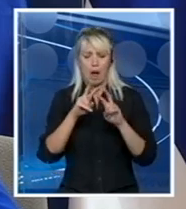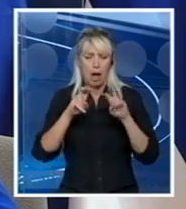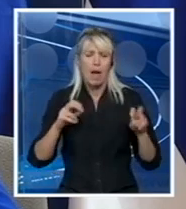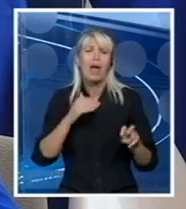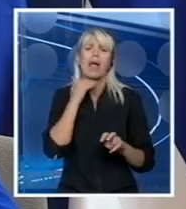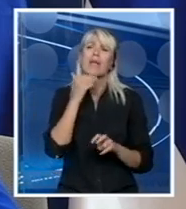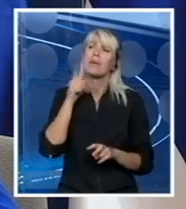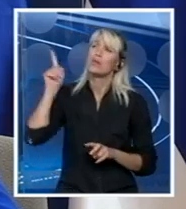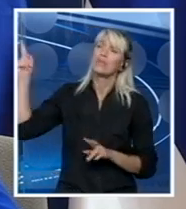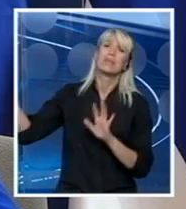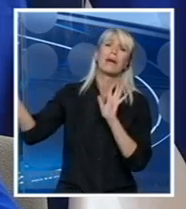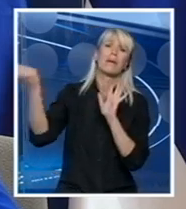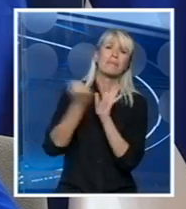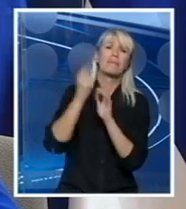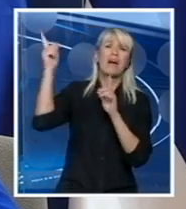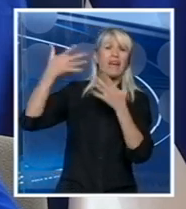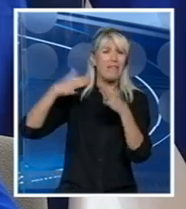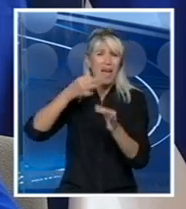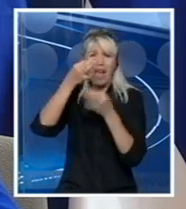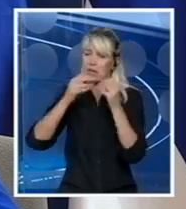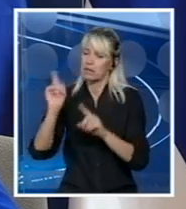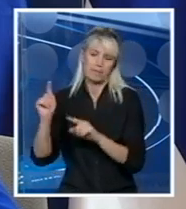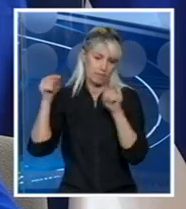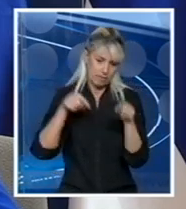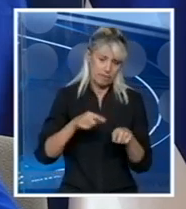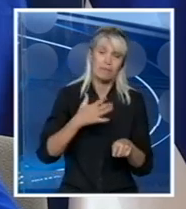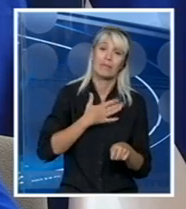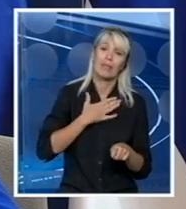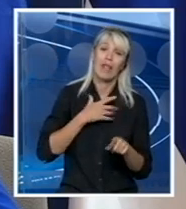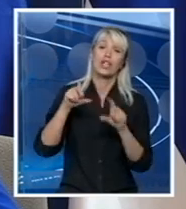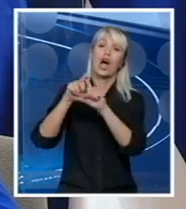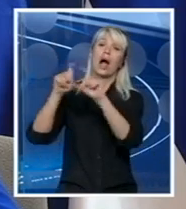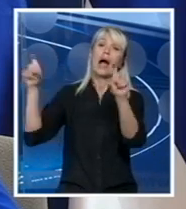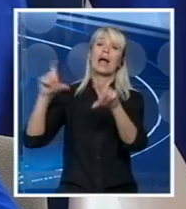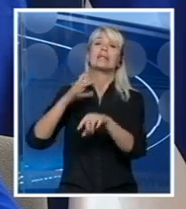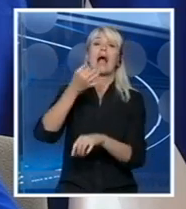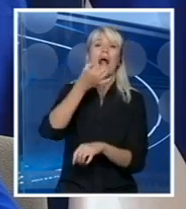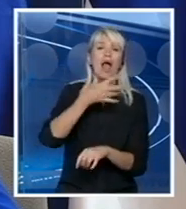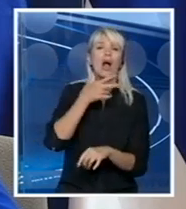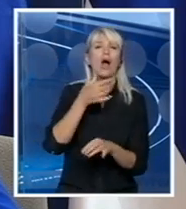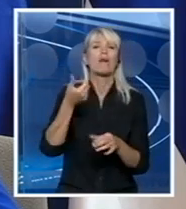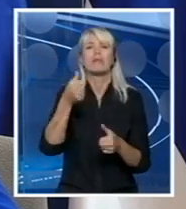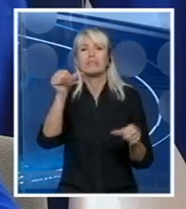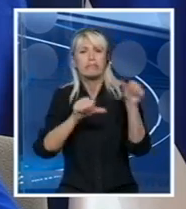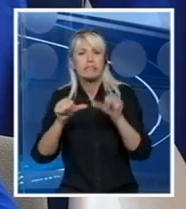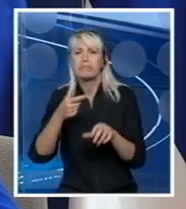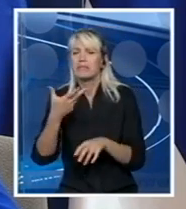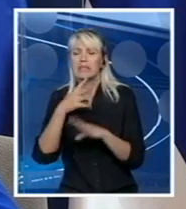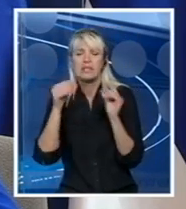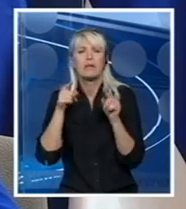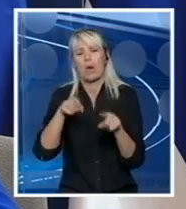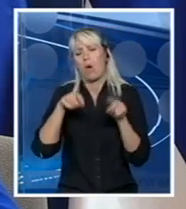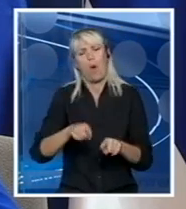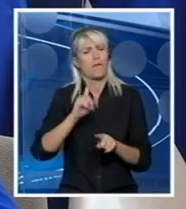proizvodnje, prolazi i kroz posebne faze u našoj agenciji za lekove i medicinska sredstva. I to je nešto što je